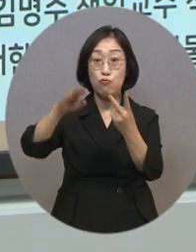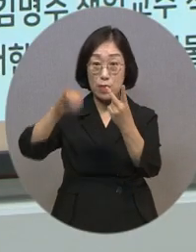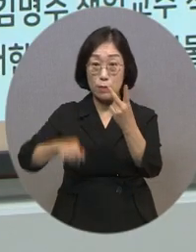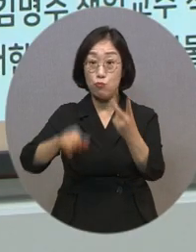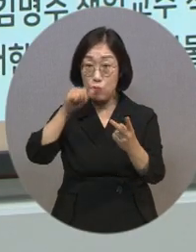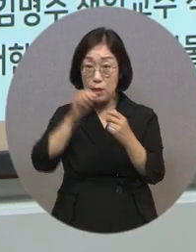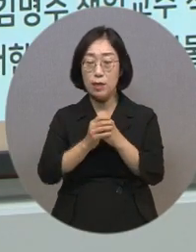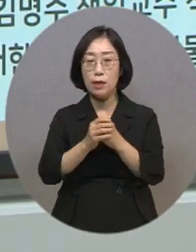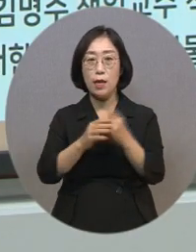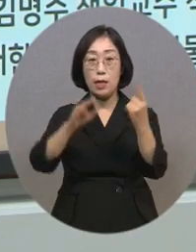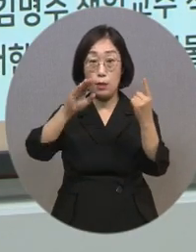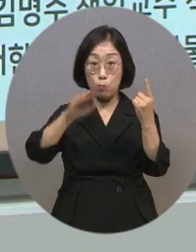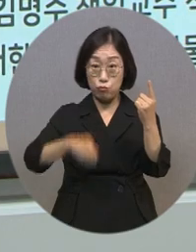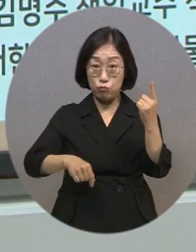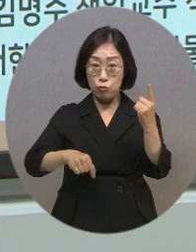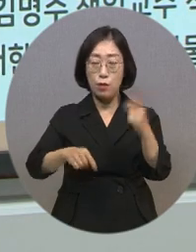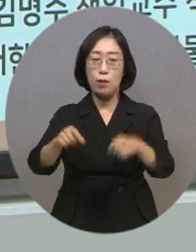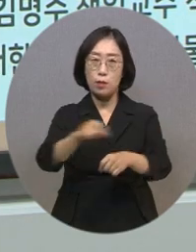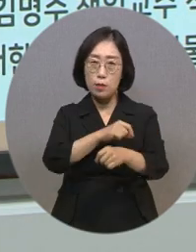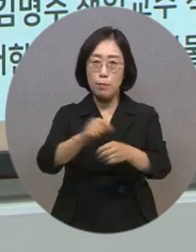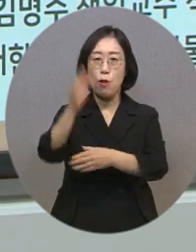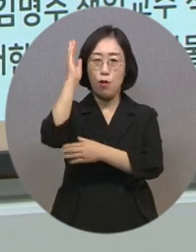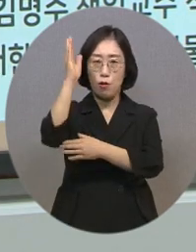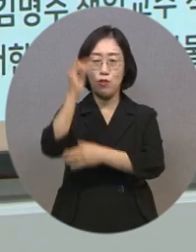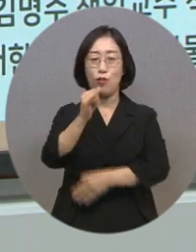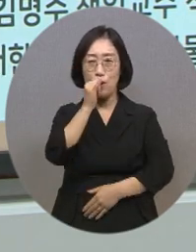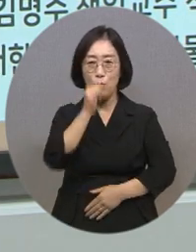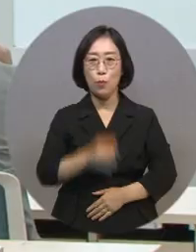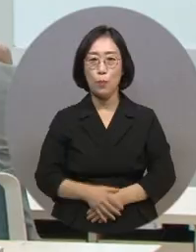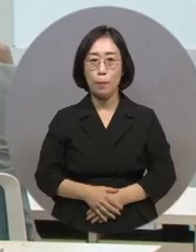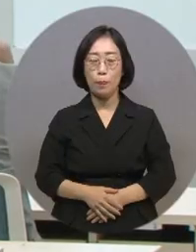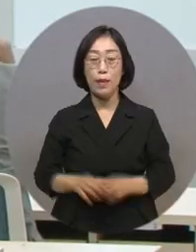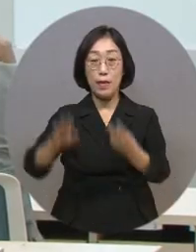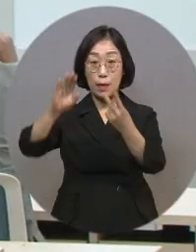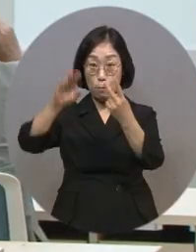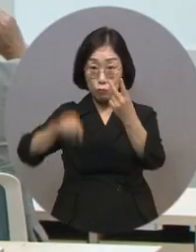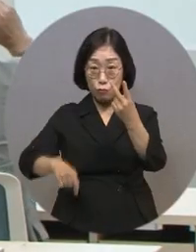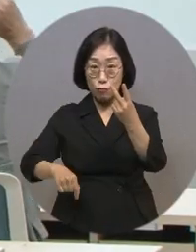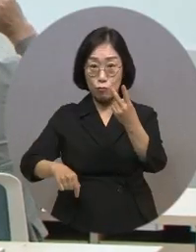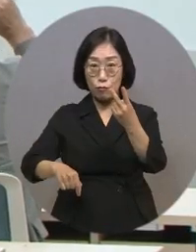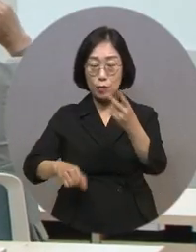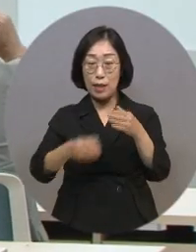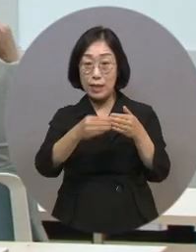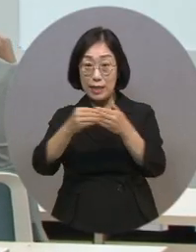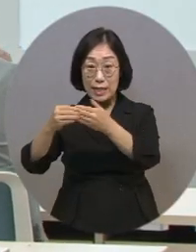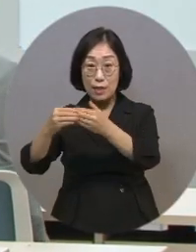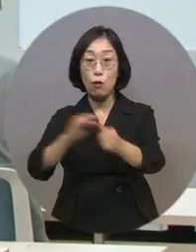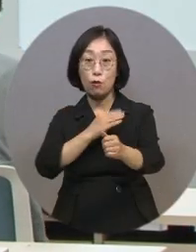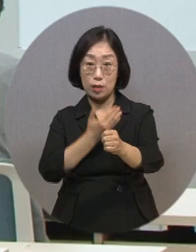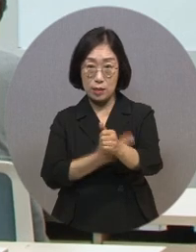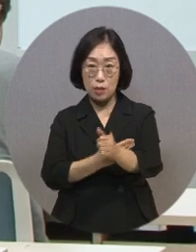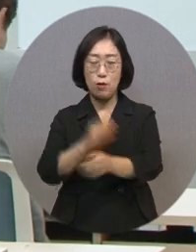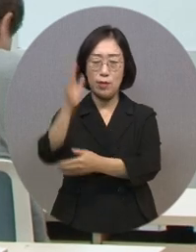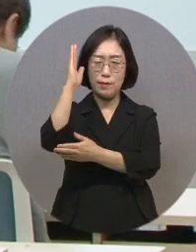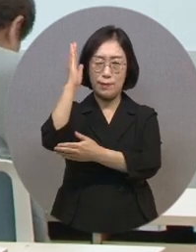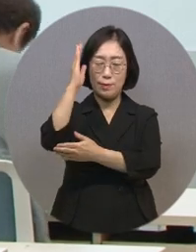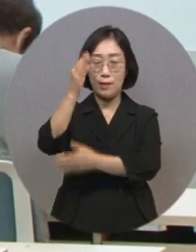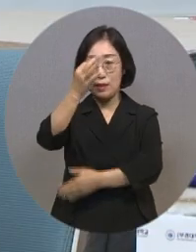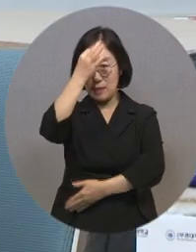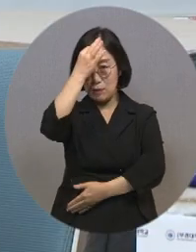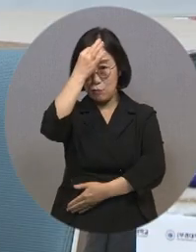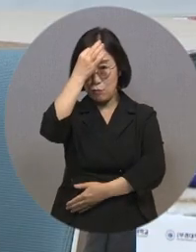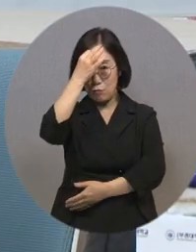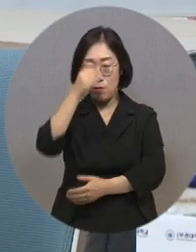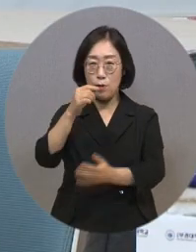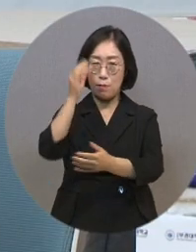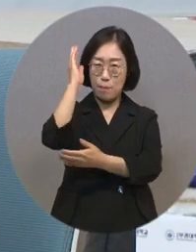진행되며 1부에서는 특별 강의가 진행되겠고 2부에서는 리더십 스피치 교육을 동반해 수강생들이